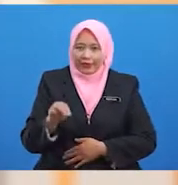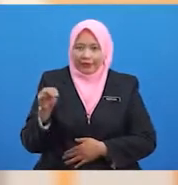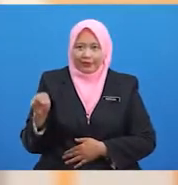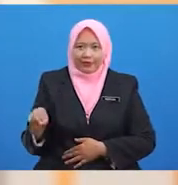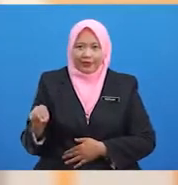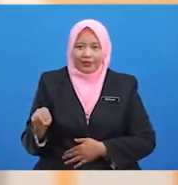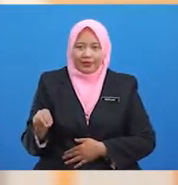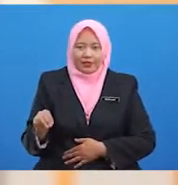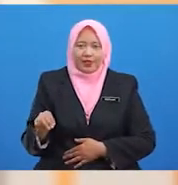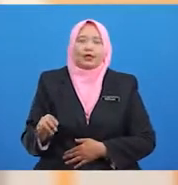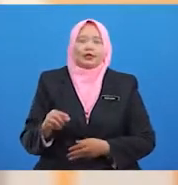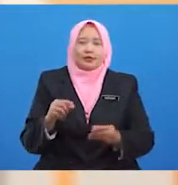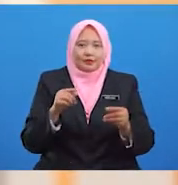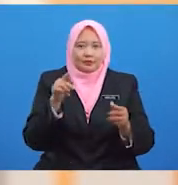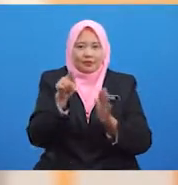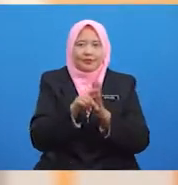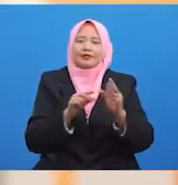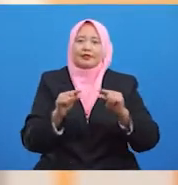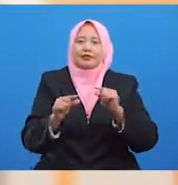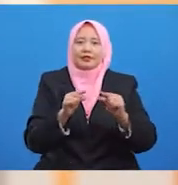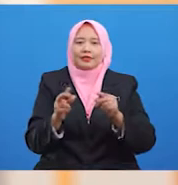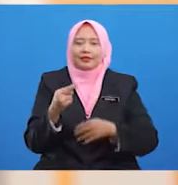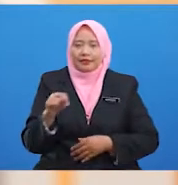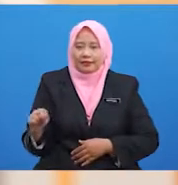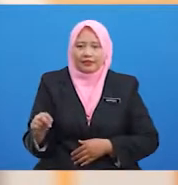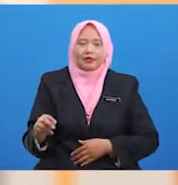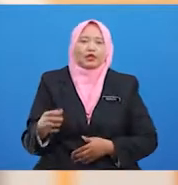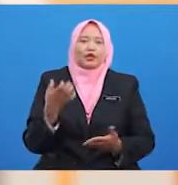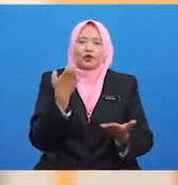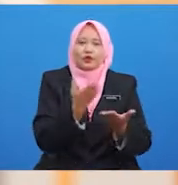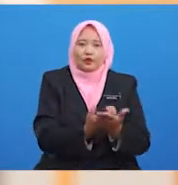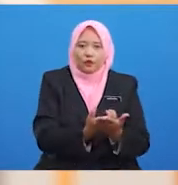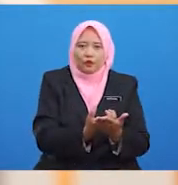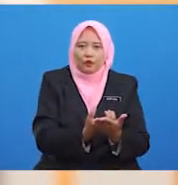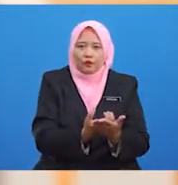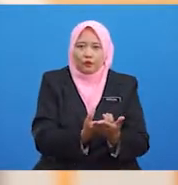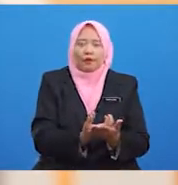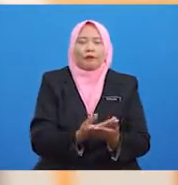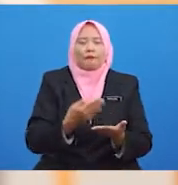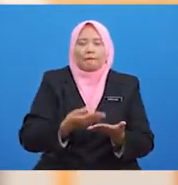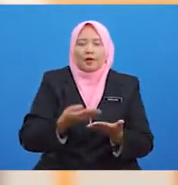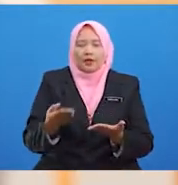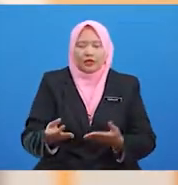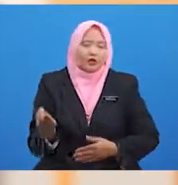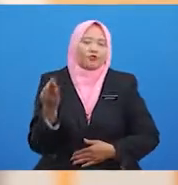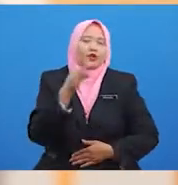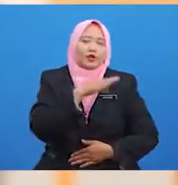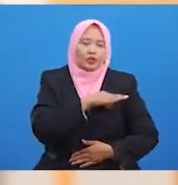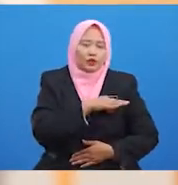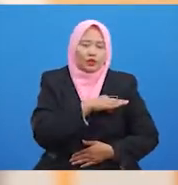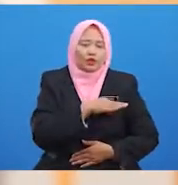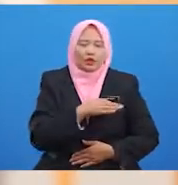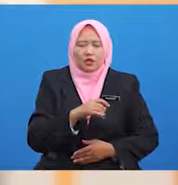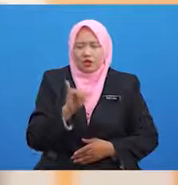Murid-murid, kegiatan ekonomi sememangnya memberikan manfaat yang begitu